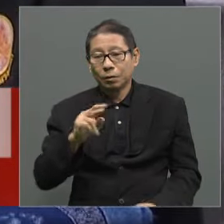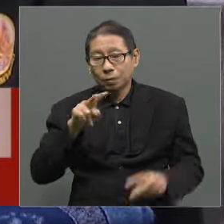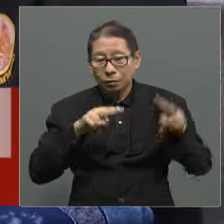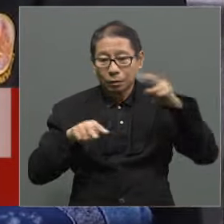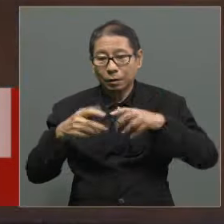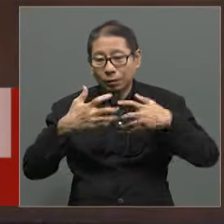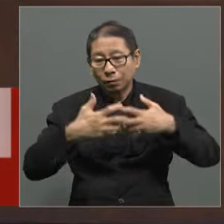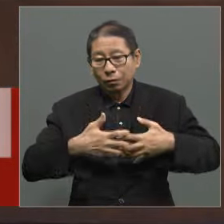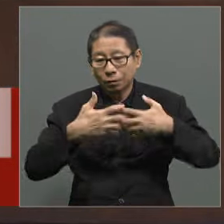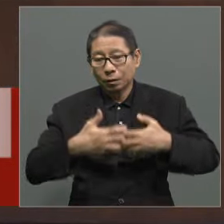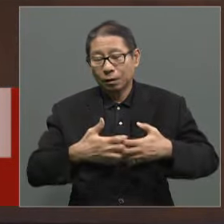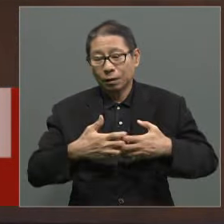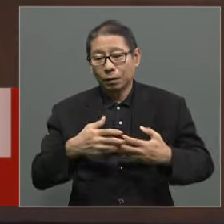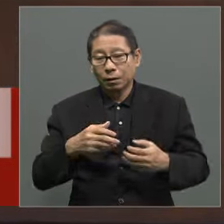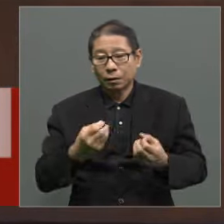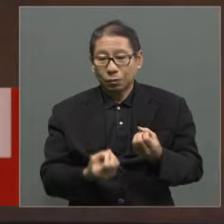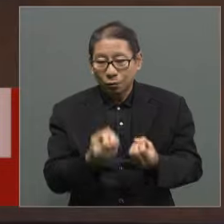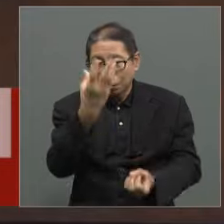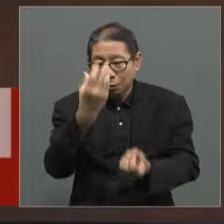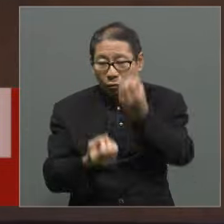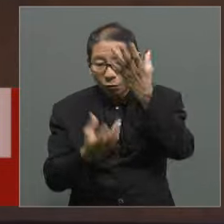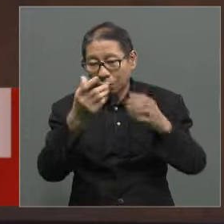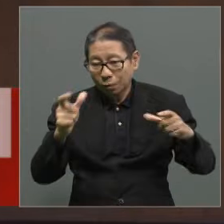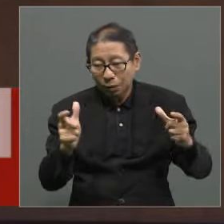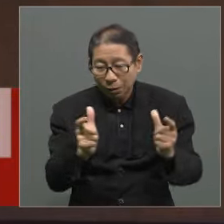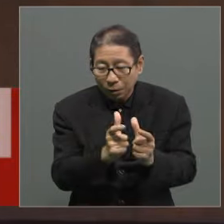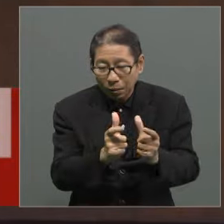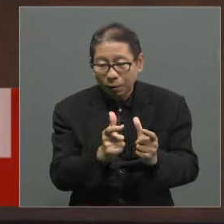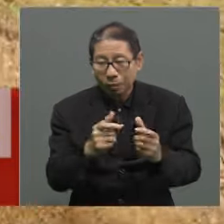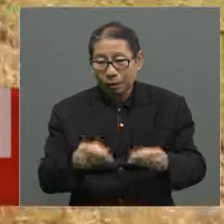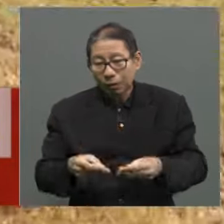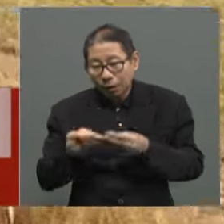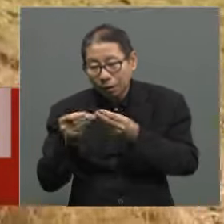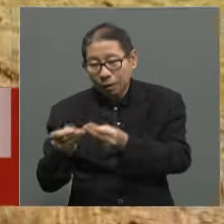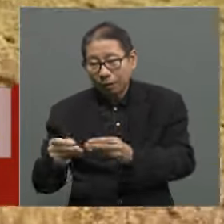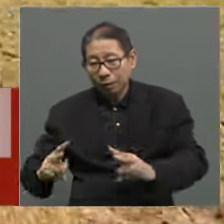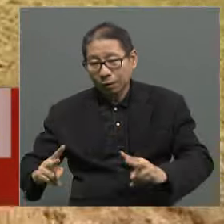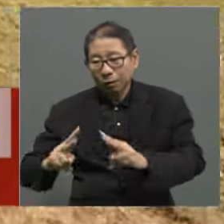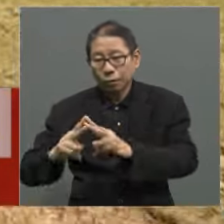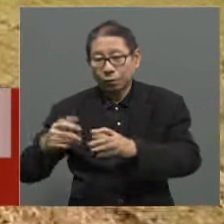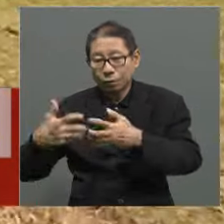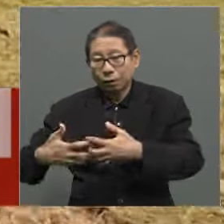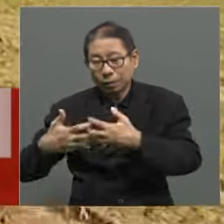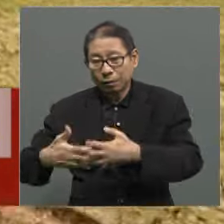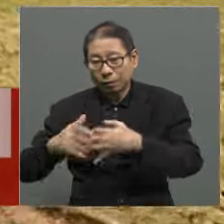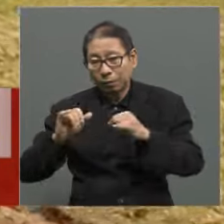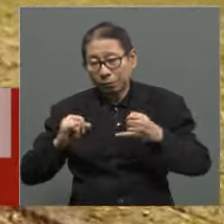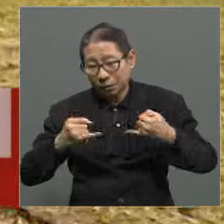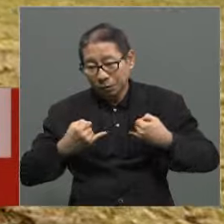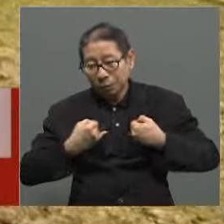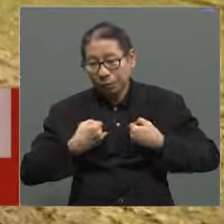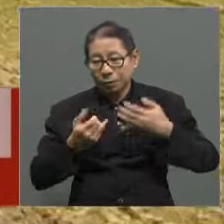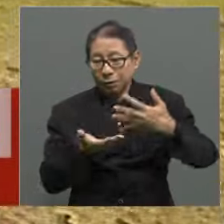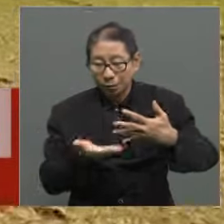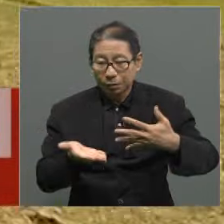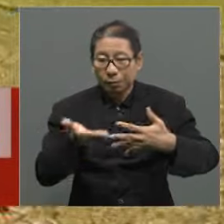งานสถานที่ประกอบการดอกไม้เพลิงขนาดเล็กเนี่ยนะฮะเรื่องนี้ก็มอบหมายให้ทางกระทรวงอุตสาหกรรมเป็นเจ้าภาพในการไปยกร่างข้อกฎหมาย